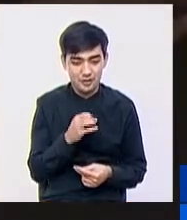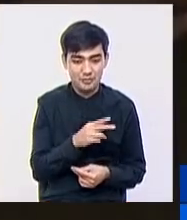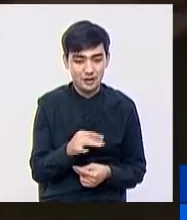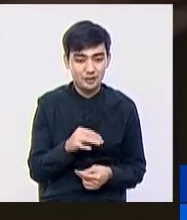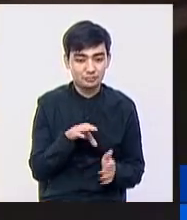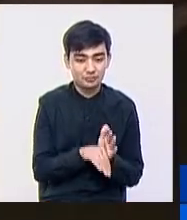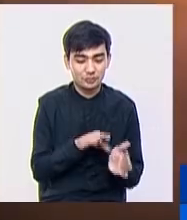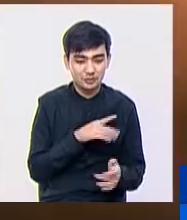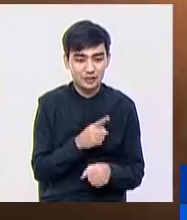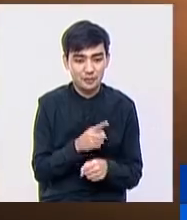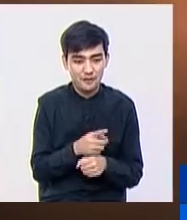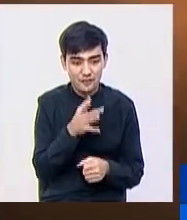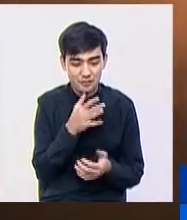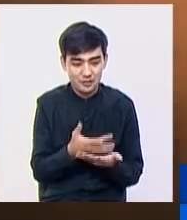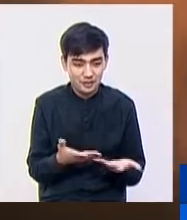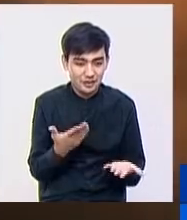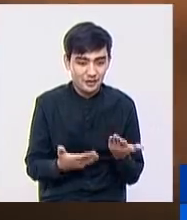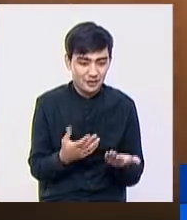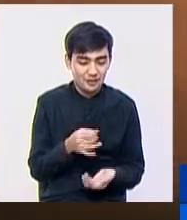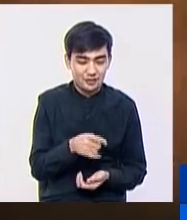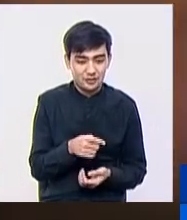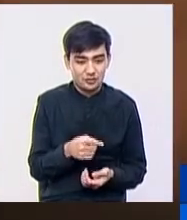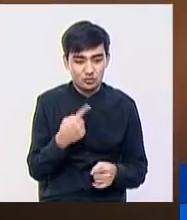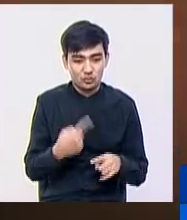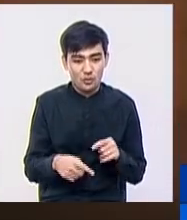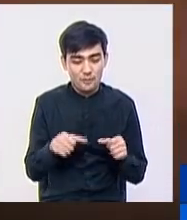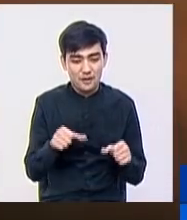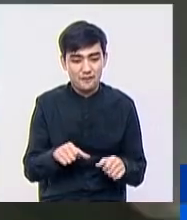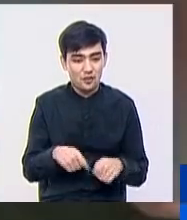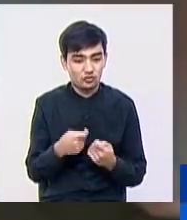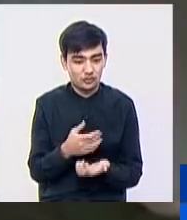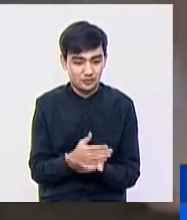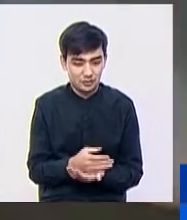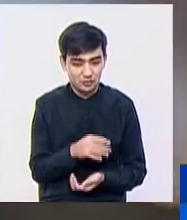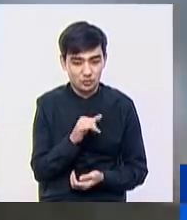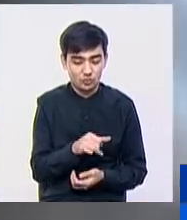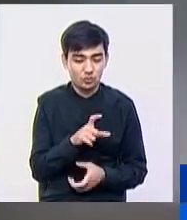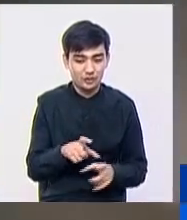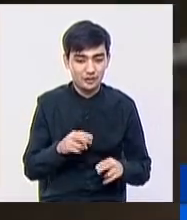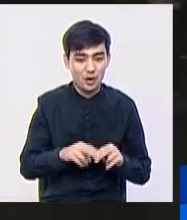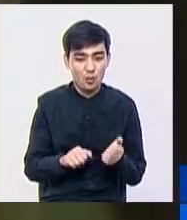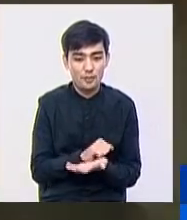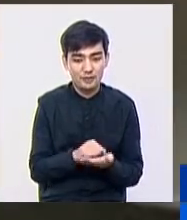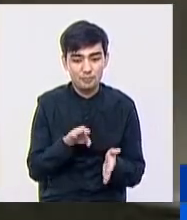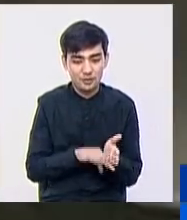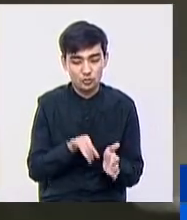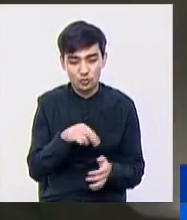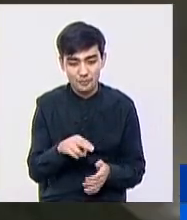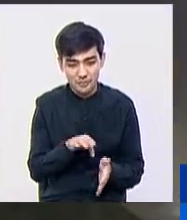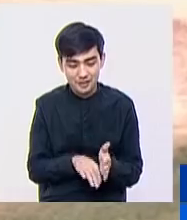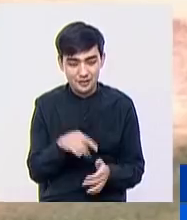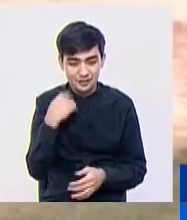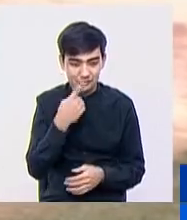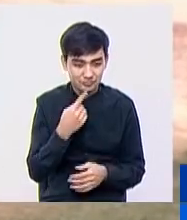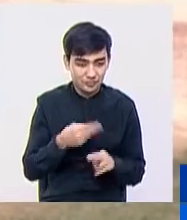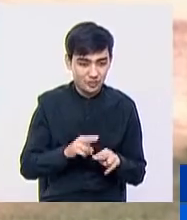были запрещенные предметы или же их уличили в других правонарушениях. Людей без документов, удостоверяющих